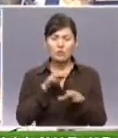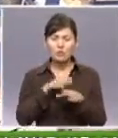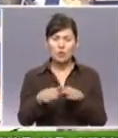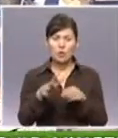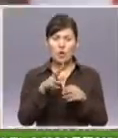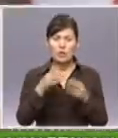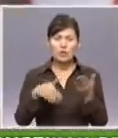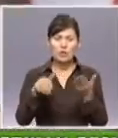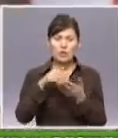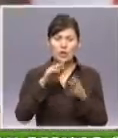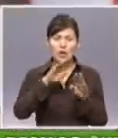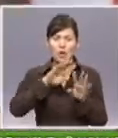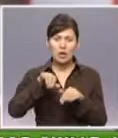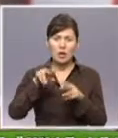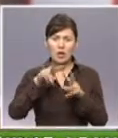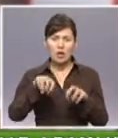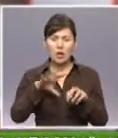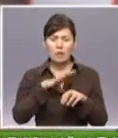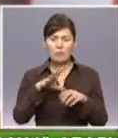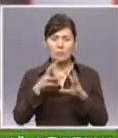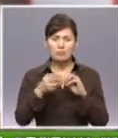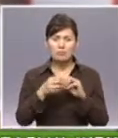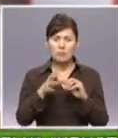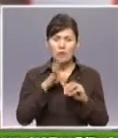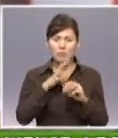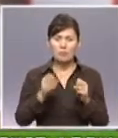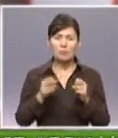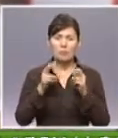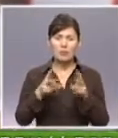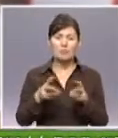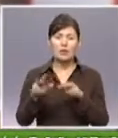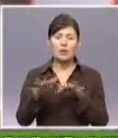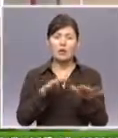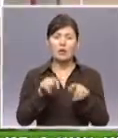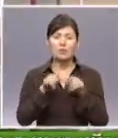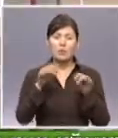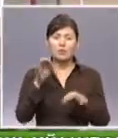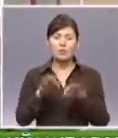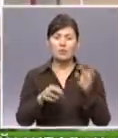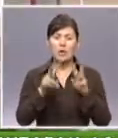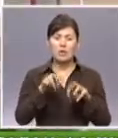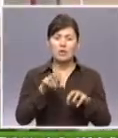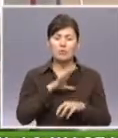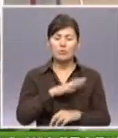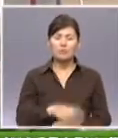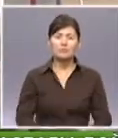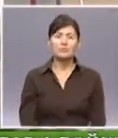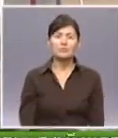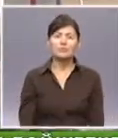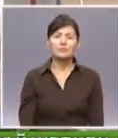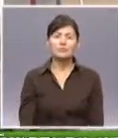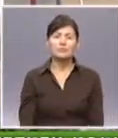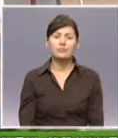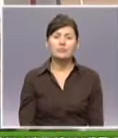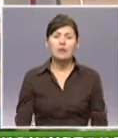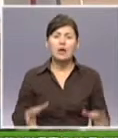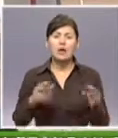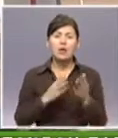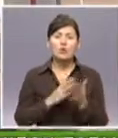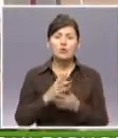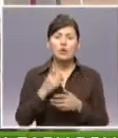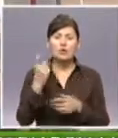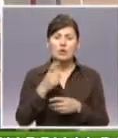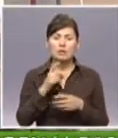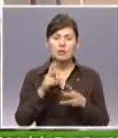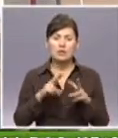тексеріс нәтижесінен кейін көлеңкелі тасымалға қатысты қылмыстық іс қозғалып, жағдай сотта қаралатын болады. Совместно со службой экономических